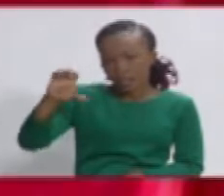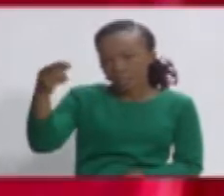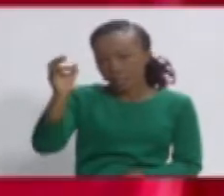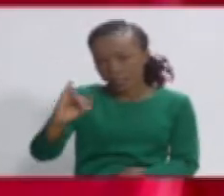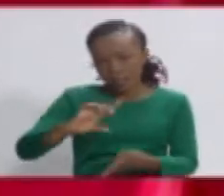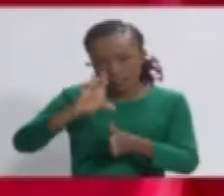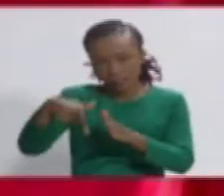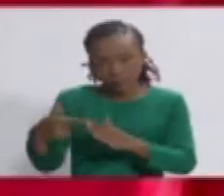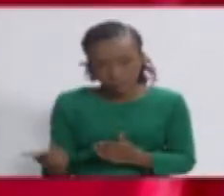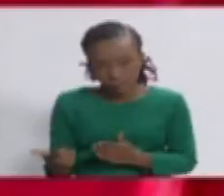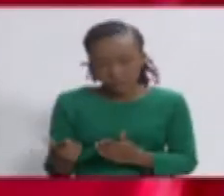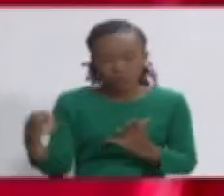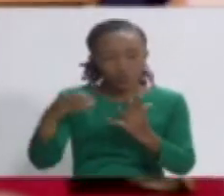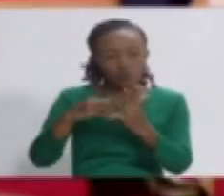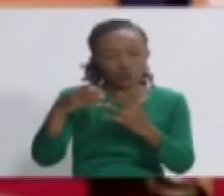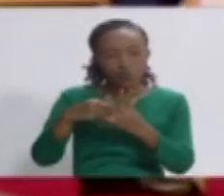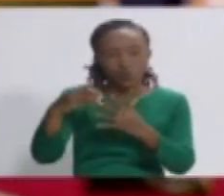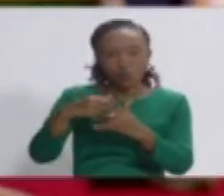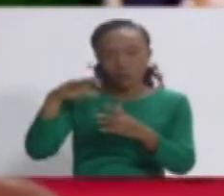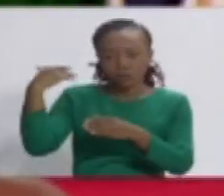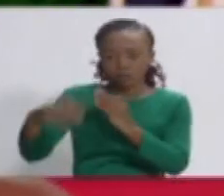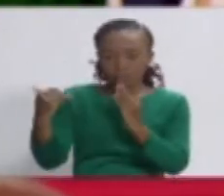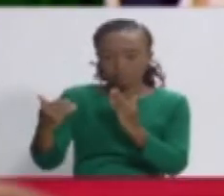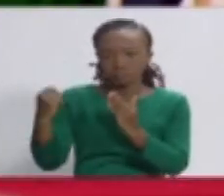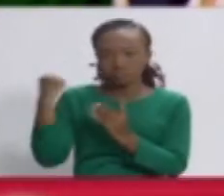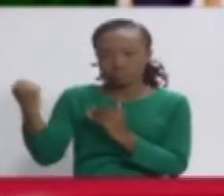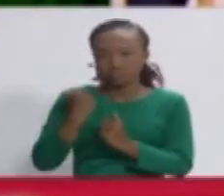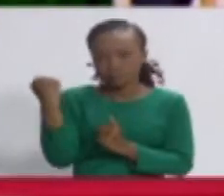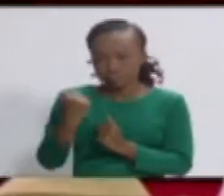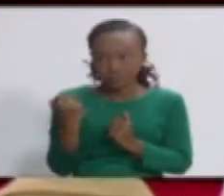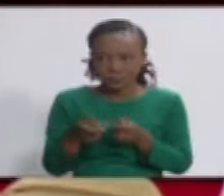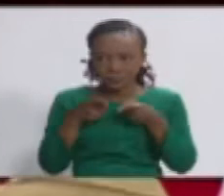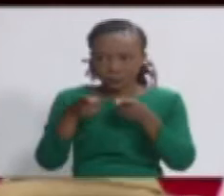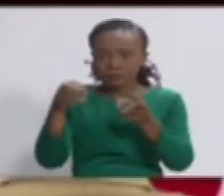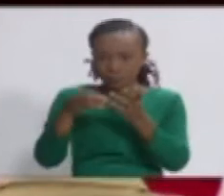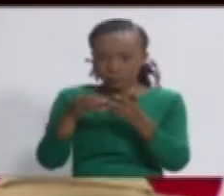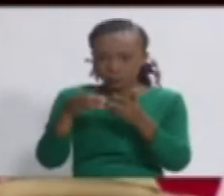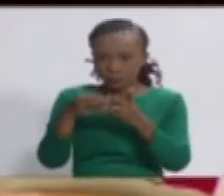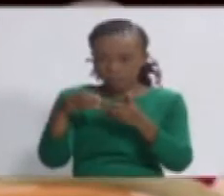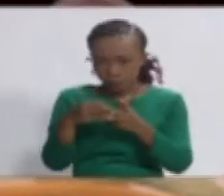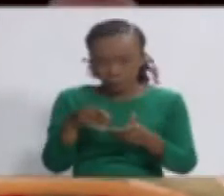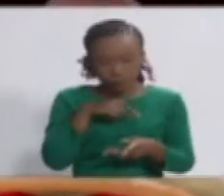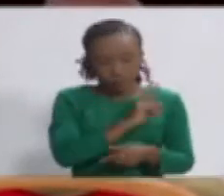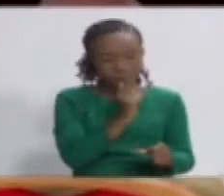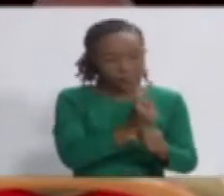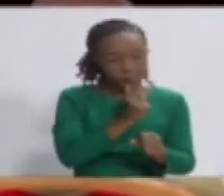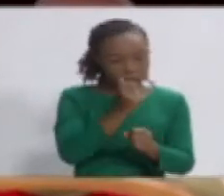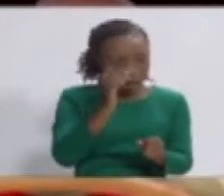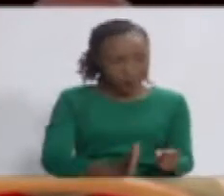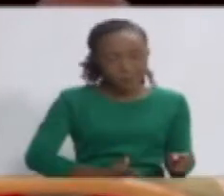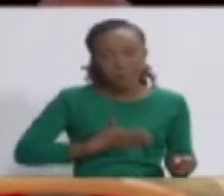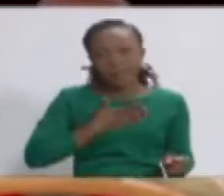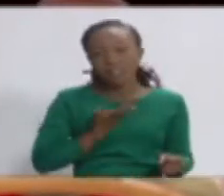baadaye Sonko wacha siasa. Kusutwa kwa Gavana wa Nairobi Mike Sonko. Yeye ni mfanyikazi wangu, ni jemedari